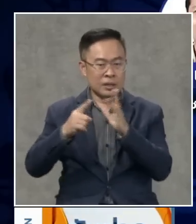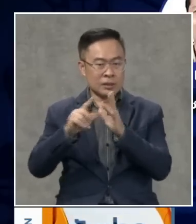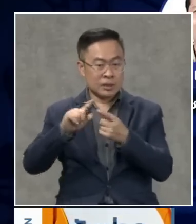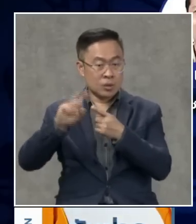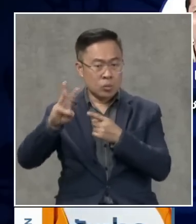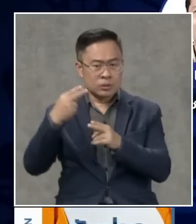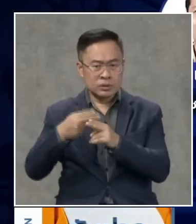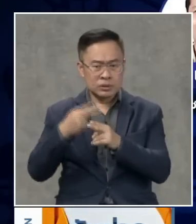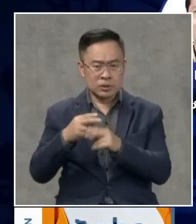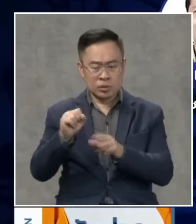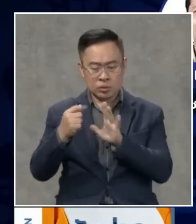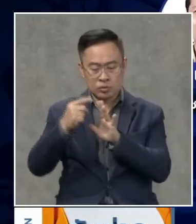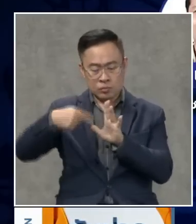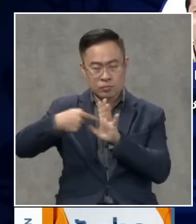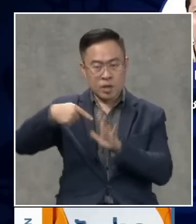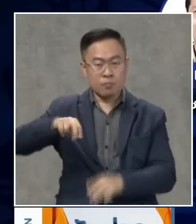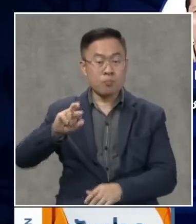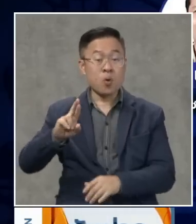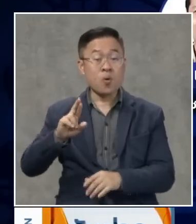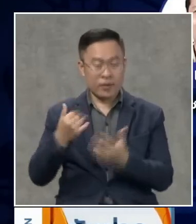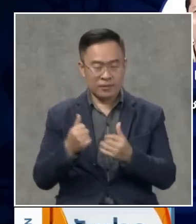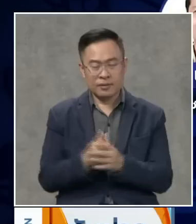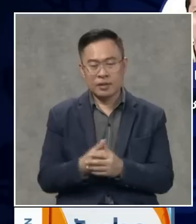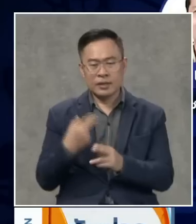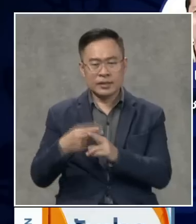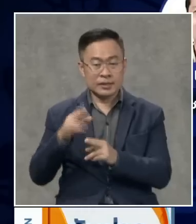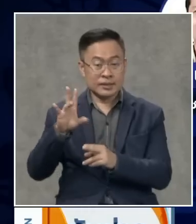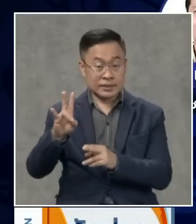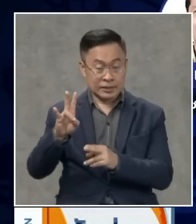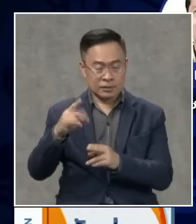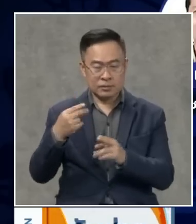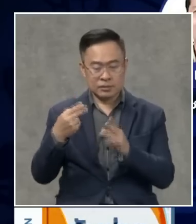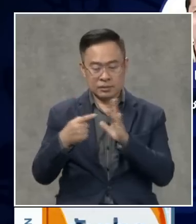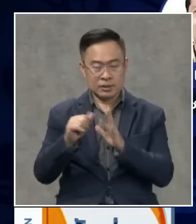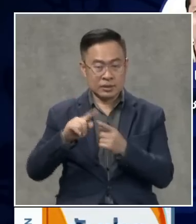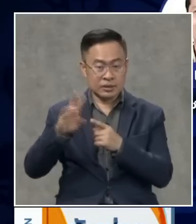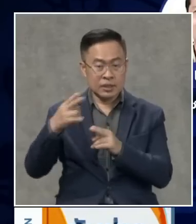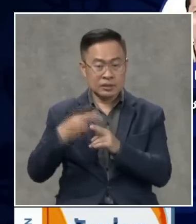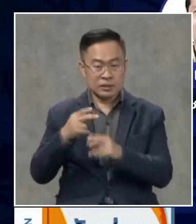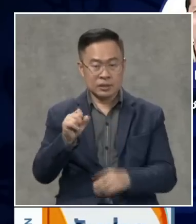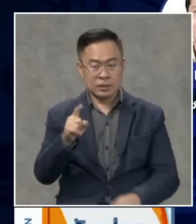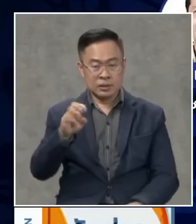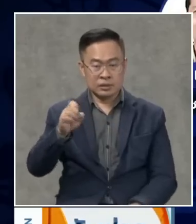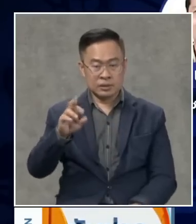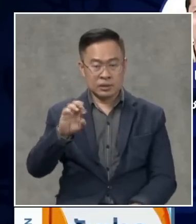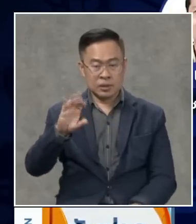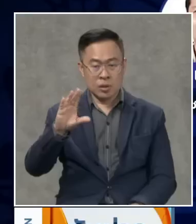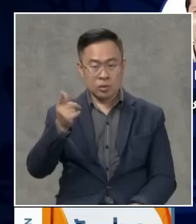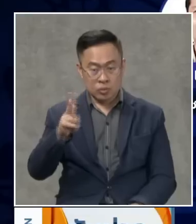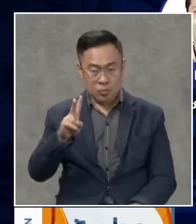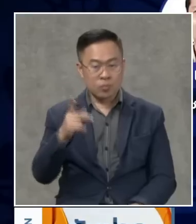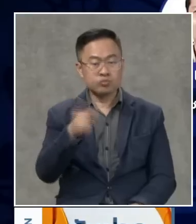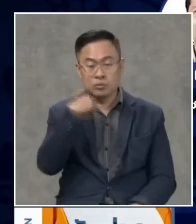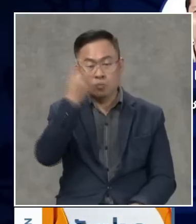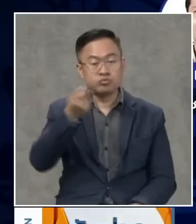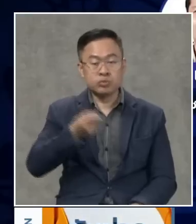ผลหรือว่ามาดามน้ำหอมอะค่ะเขตเลือกตั้งที่7ประชาธิปัตย์วัดใจคนคุ้นเคยส่งคุณสิริโชคโสภานะคะส่วนเขต